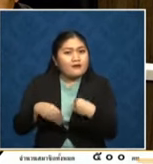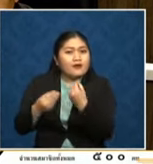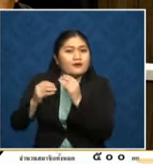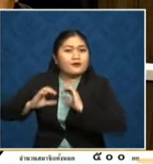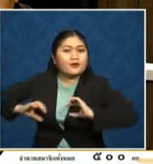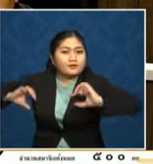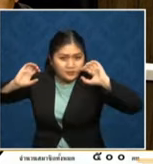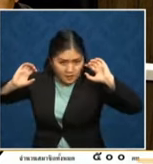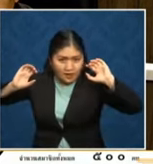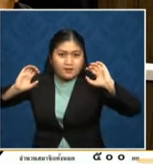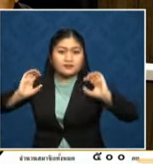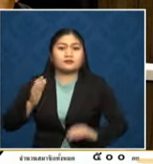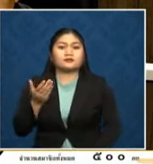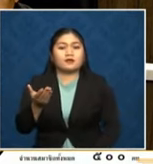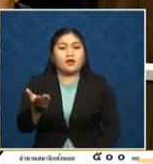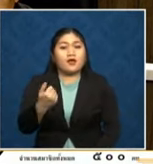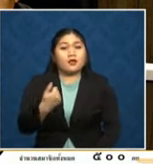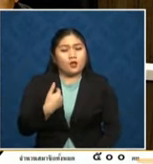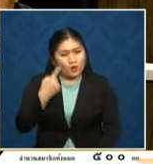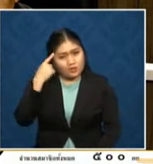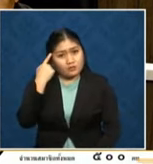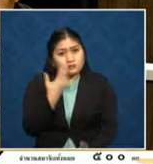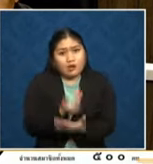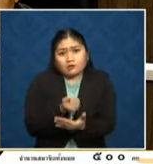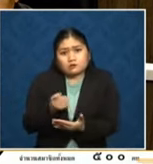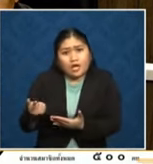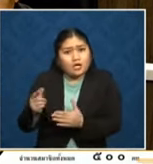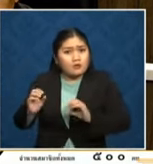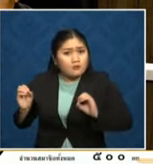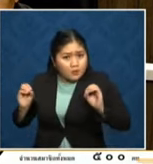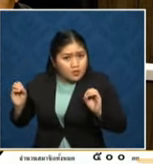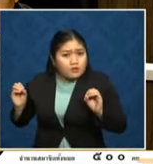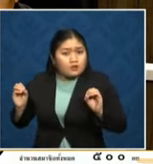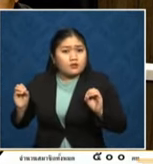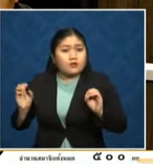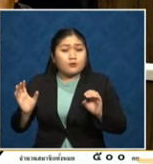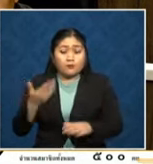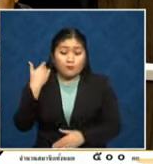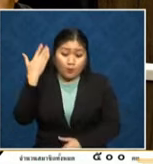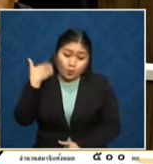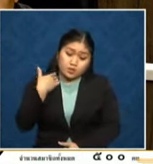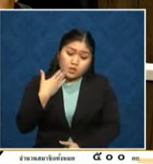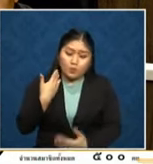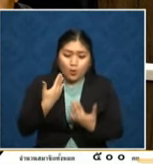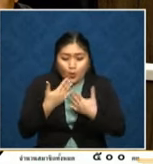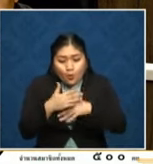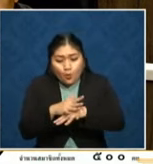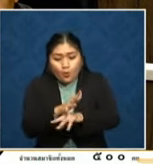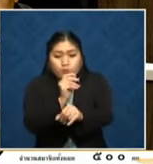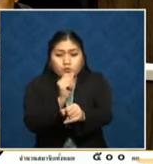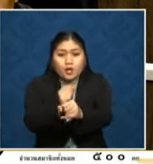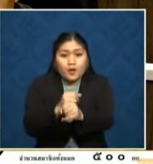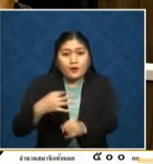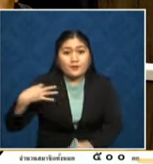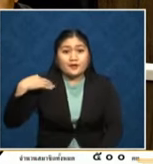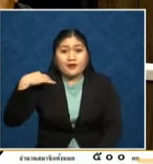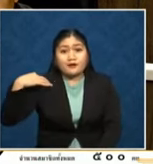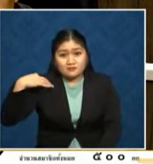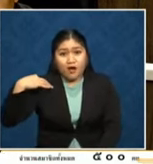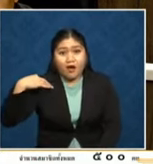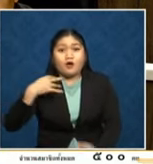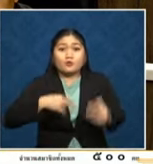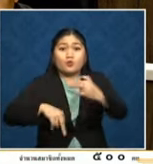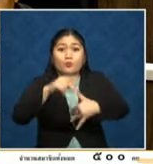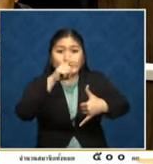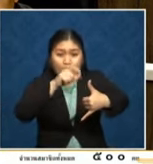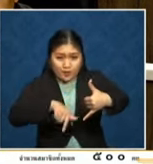การและก็เขาก็ไม่ได้ค่าตอบแทนเมื่อดิฉันไปร่วมงานคุมประพฤติอาสาคุมประพฤติในจังหวัดอุดรธ